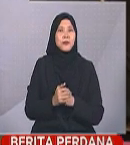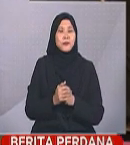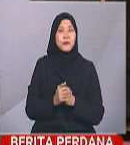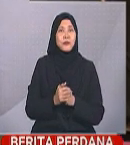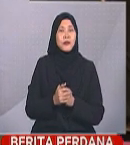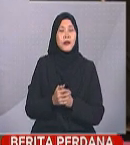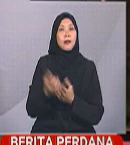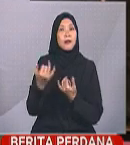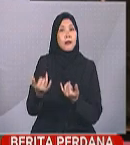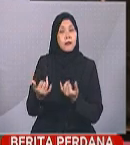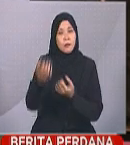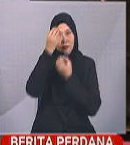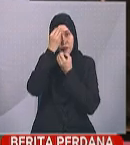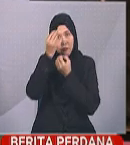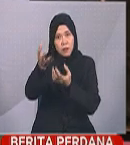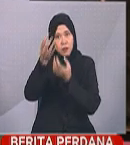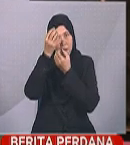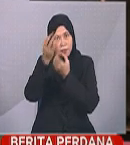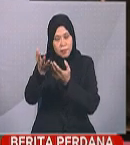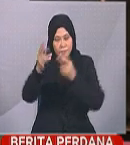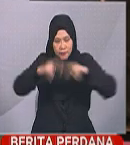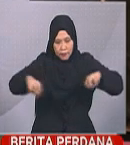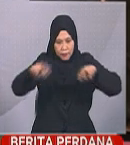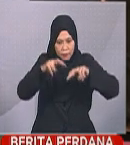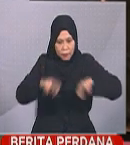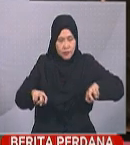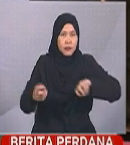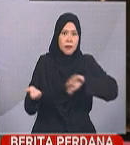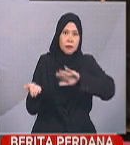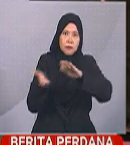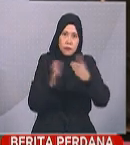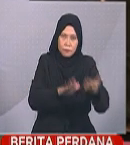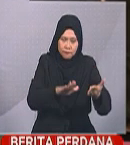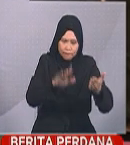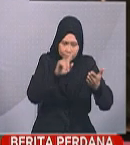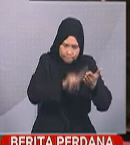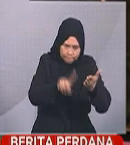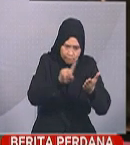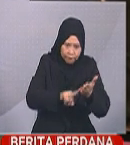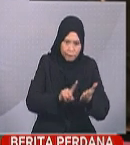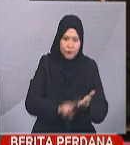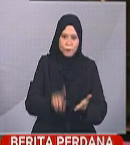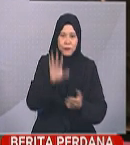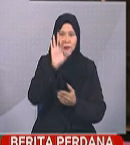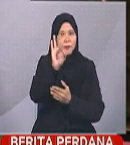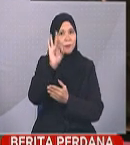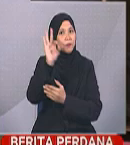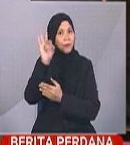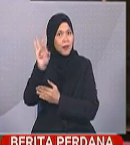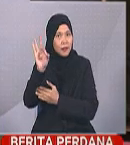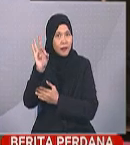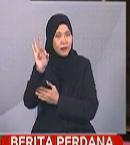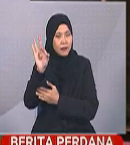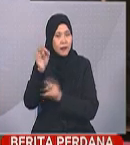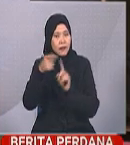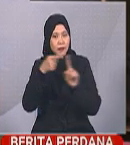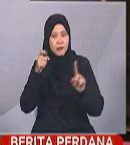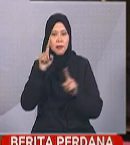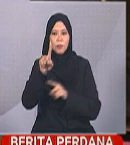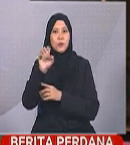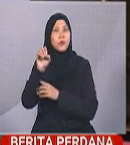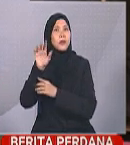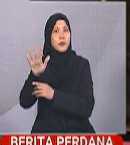Berdasarkan maklumat yang diperolehi melalui kajian kematian mortality review ke atas 99 daripada 105